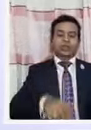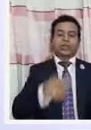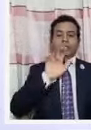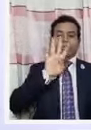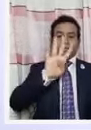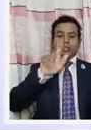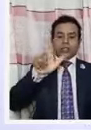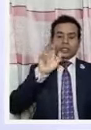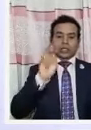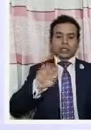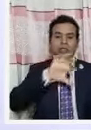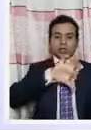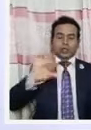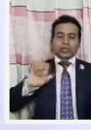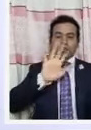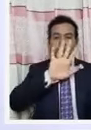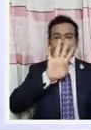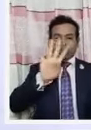পর্যন্ত